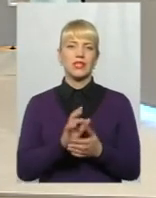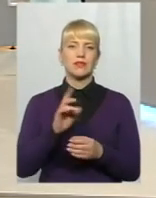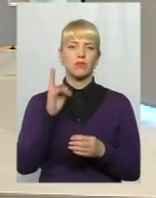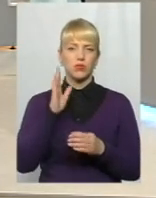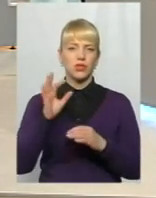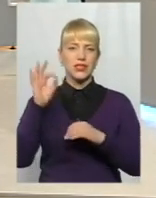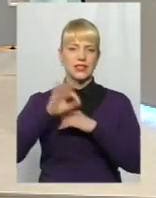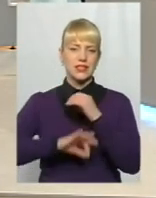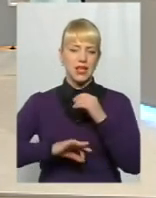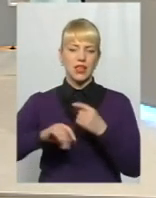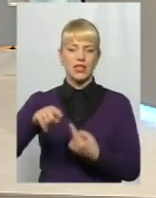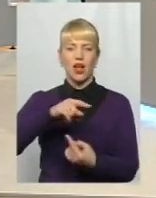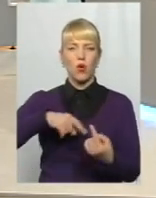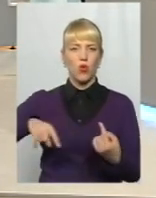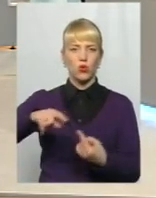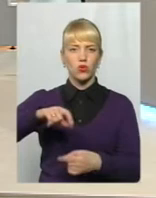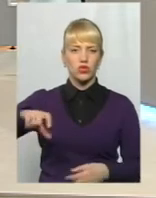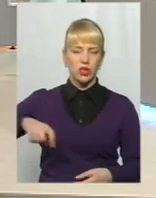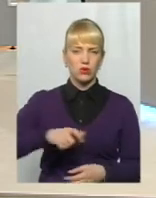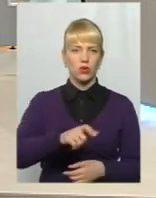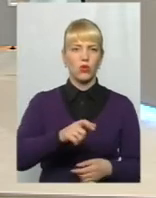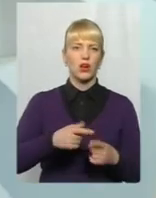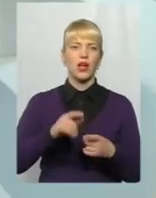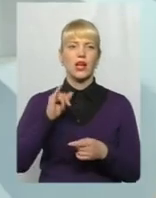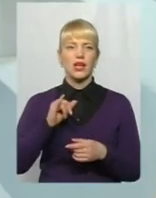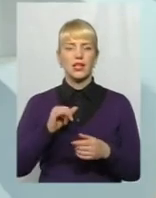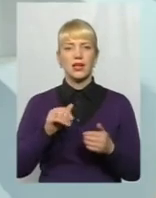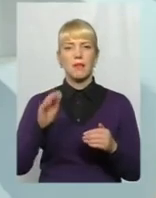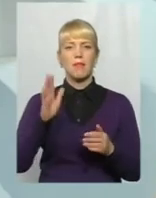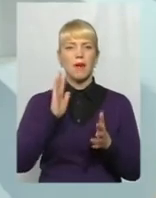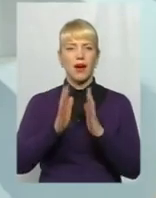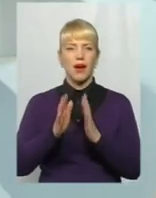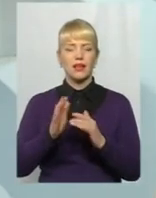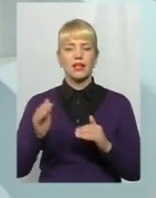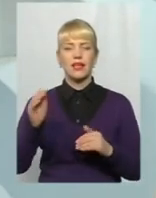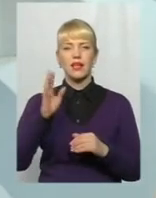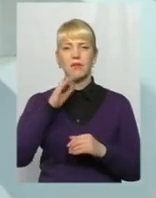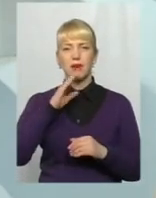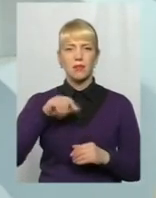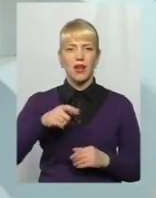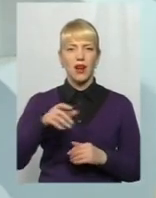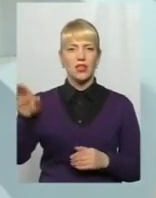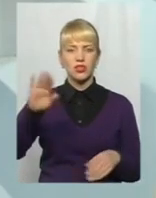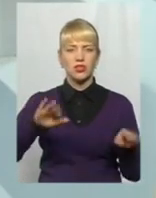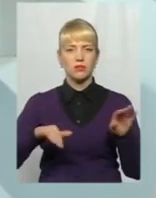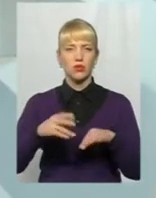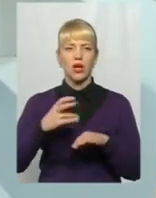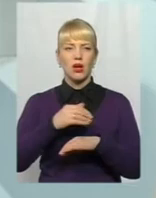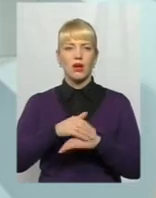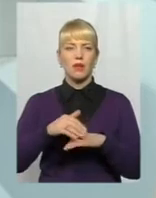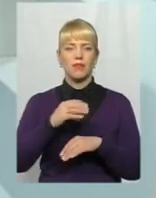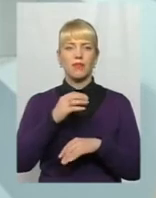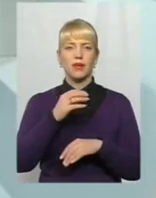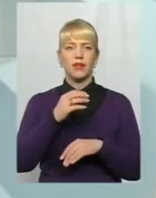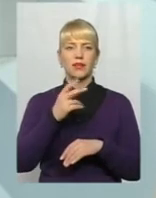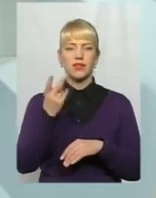завжди грязна, і парки, хто, в принципі, прибережні смуги. У нас буде по обидві сторони, що вулиця Північна, Південний Буг, прибережні